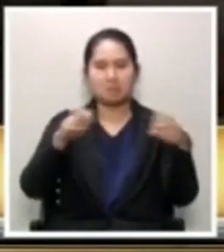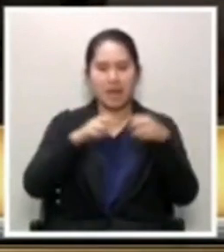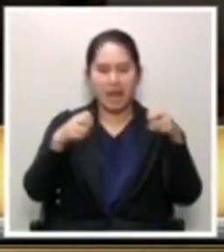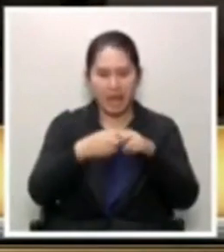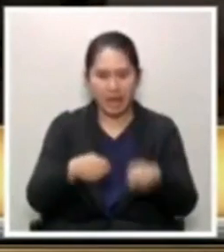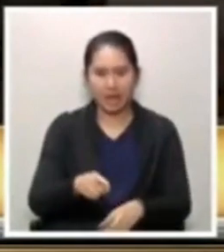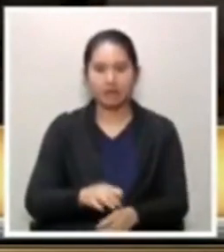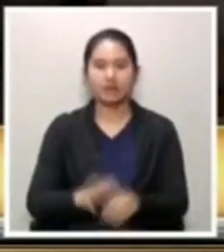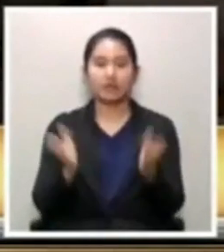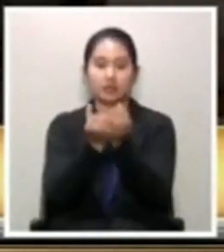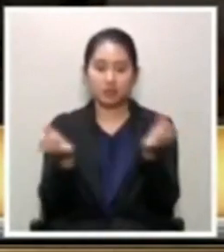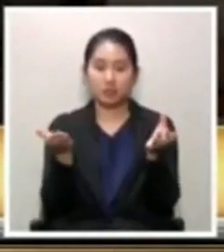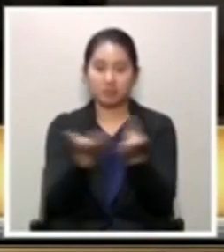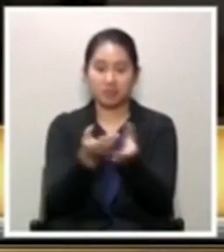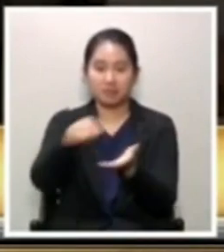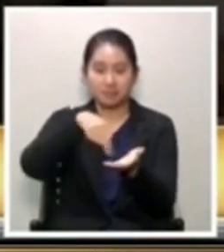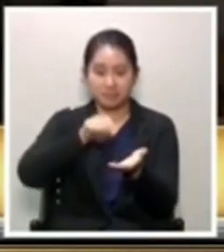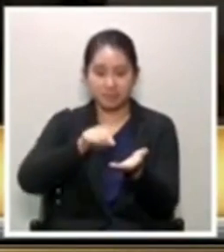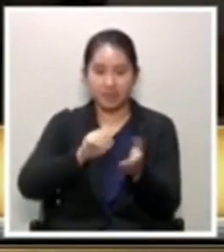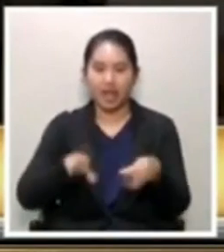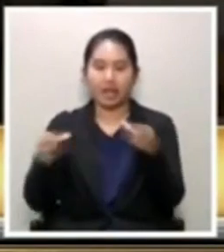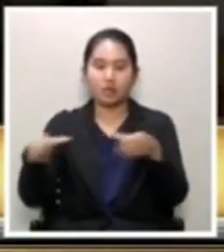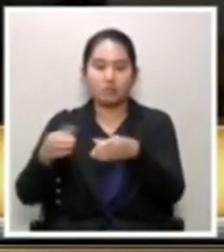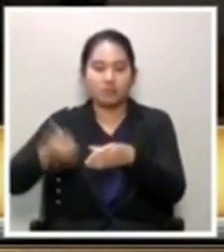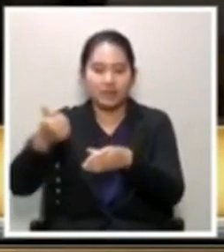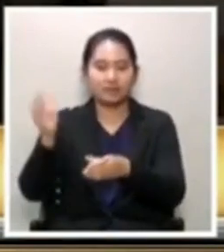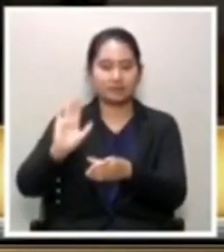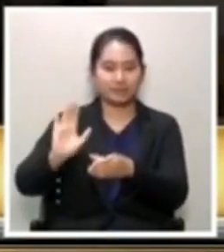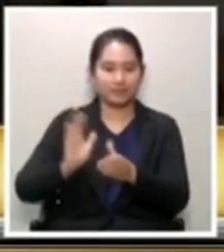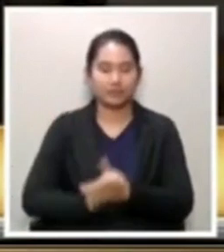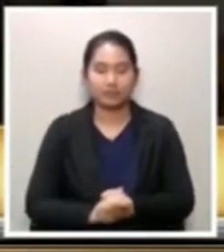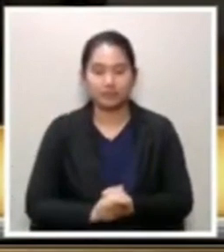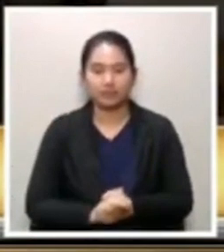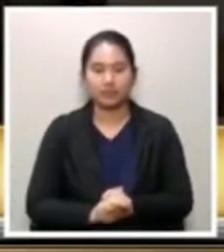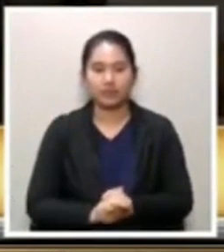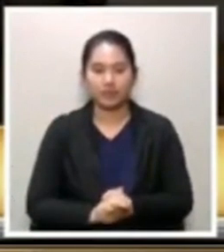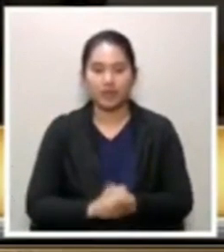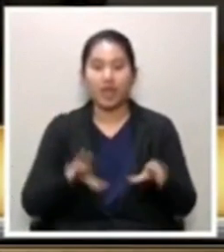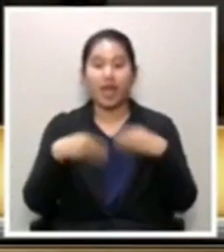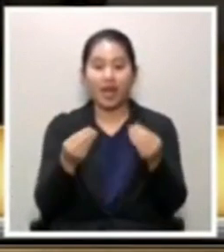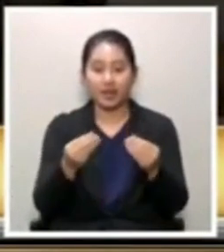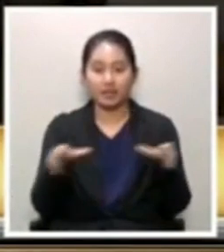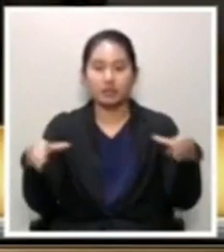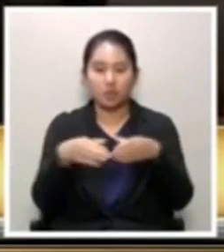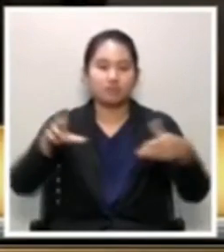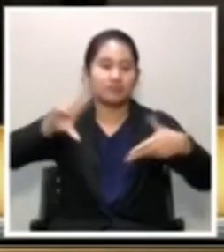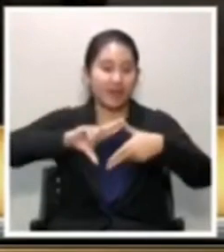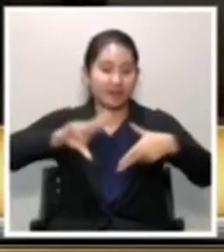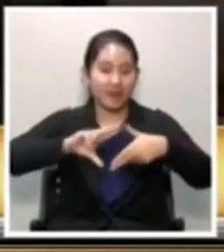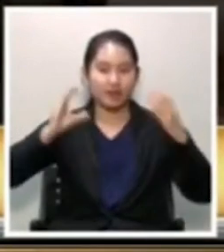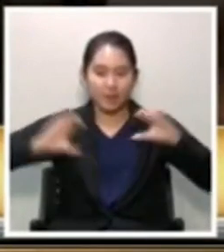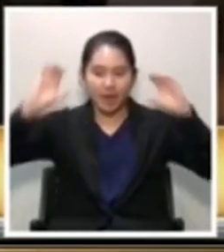ฐธรรมนูญฉบับนี้ไม่ได้ดีไซน์มาไว้สําหรับพรรคอื่นเลยที่จะมาเป็นรัฐบาลดีไซน์มาสําหรับให้พรรคพลังประชารัฐได้เป็นรัฐบาลเ